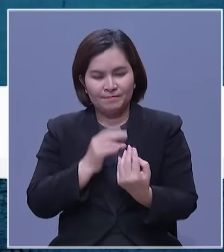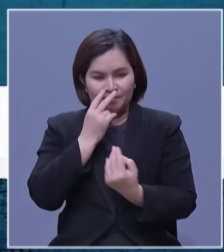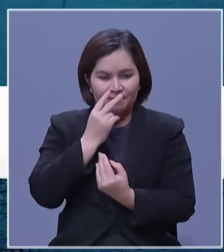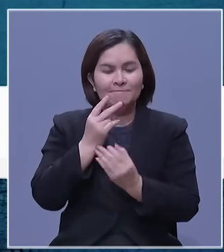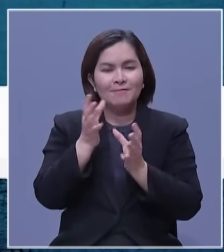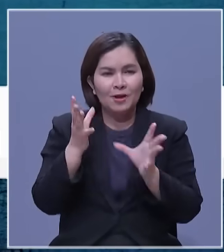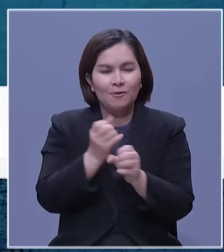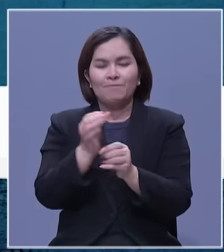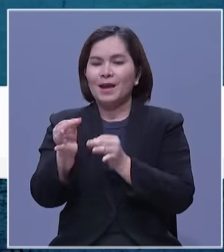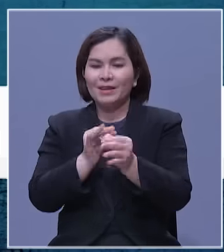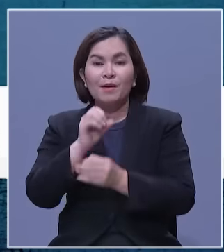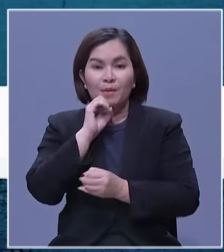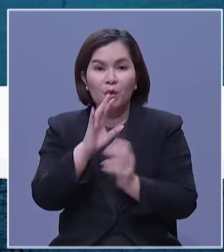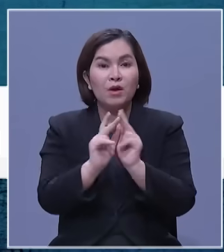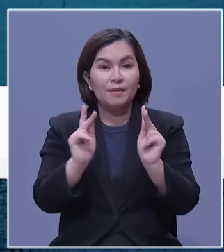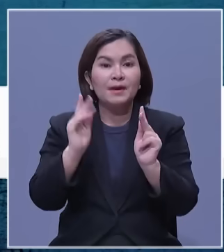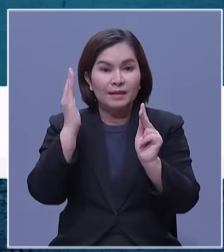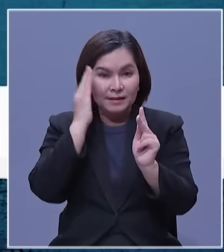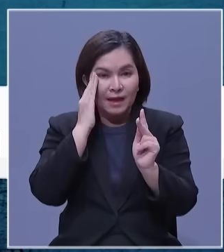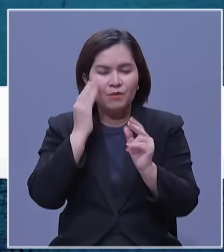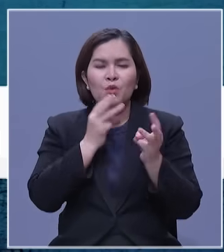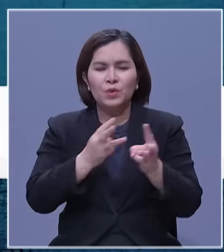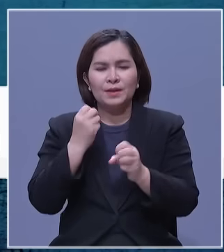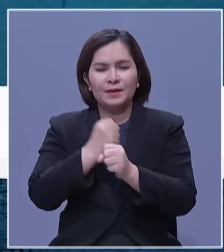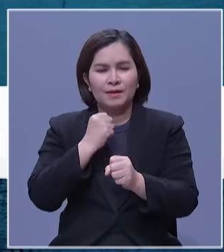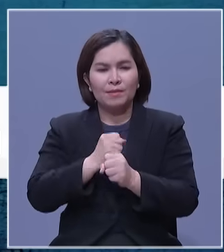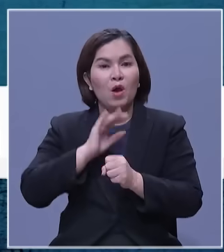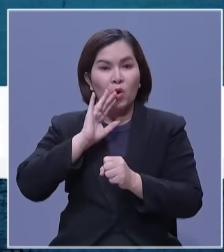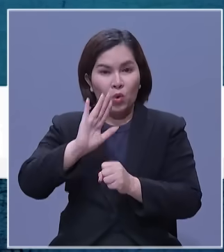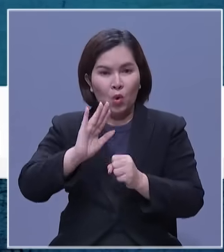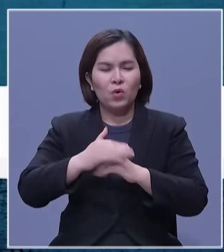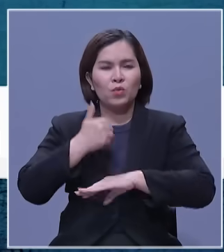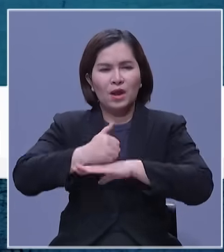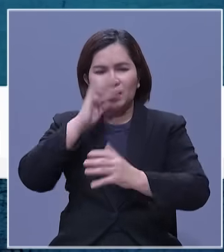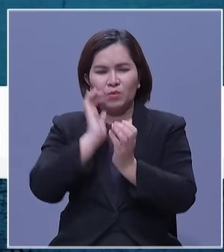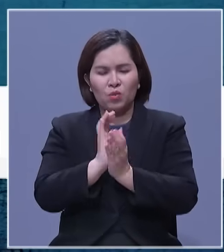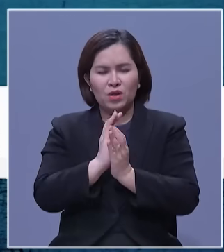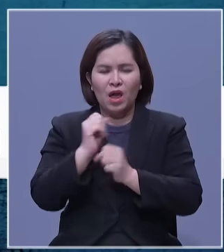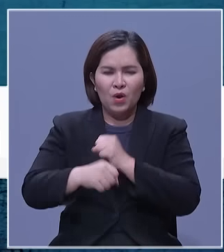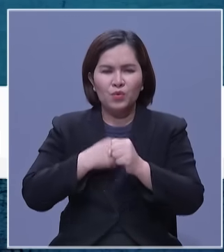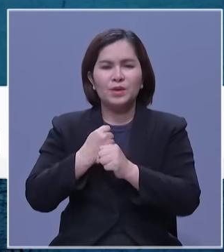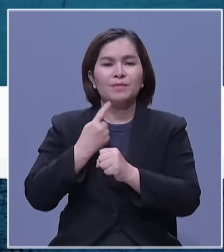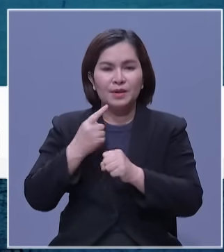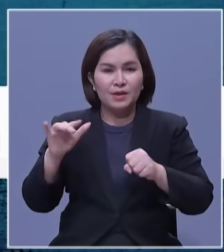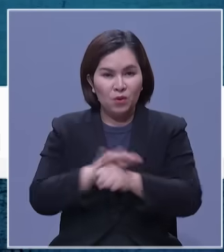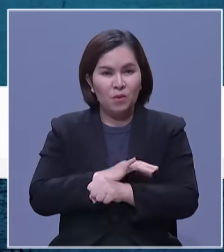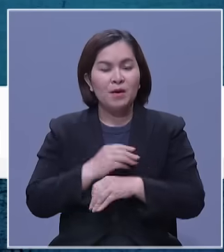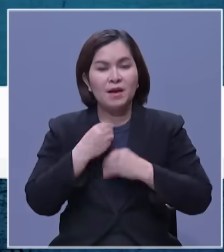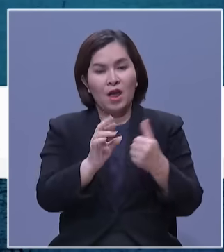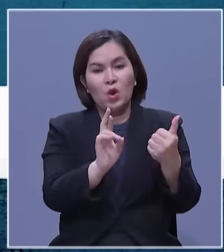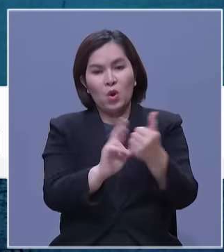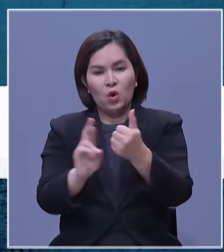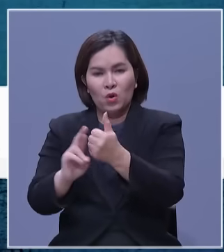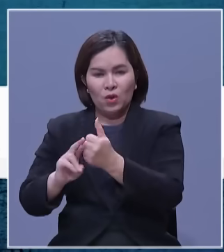ธิบายให้ฟังว่าในการทำงานของท่าน1ปีที่ผ่านมาเนี่ยที่ท่านมอบหมายท่านรองผู้จัดการทุกท่าน